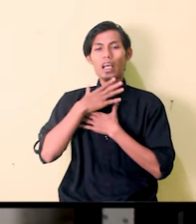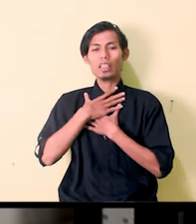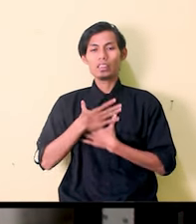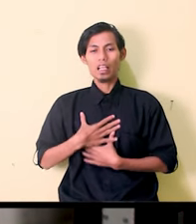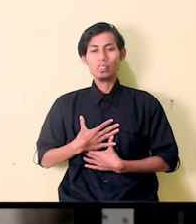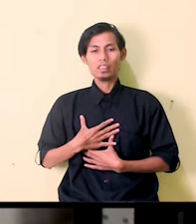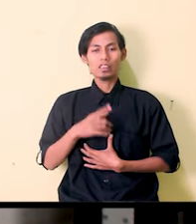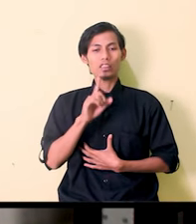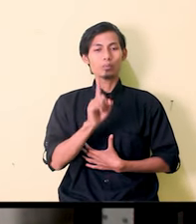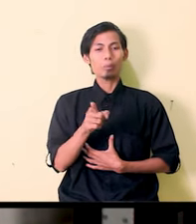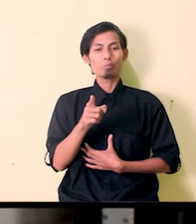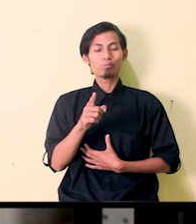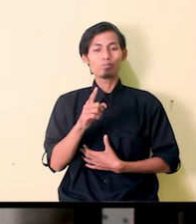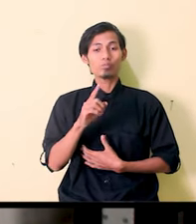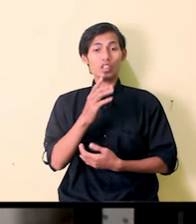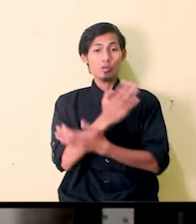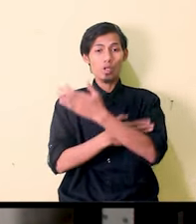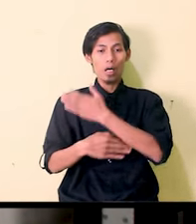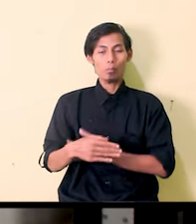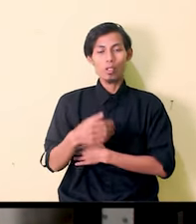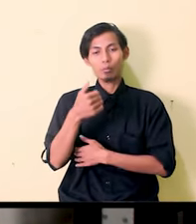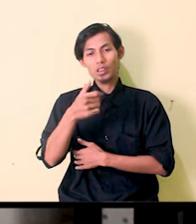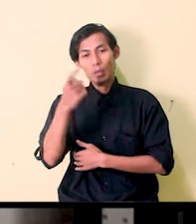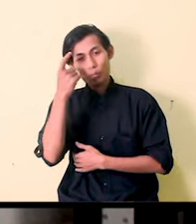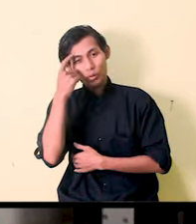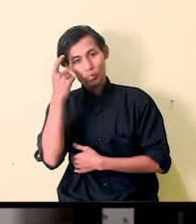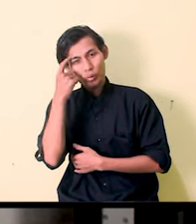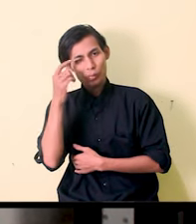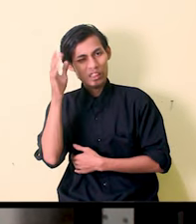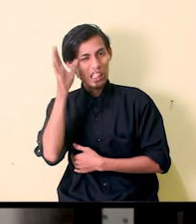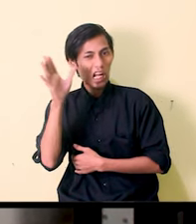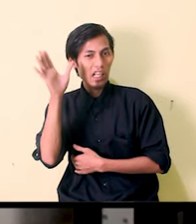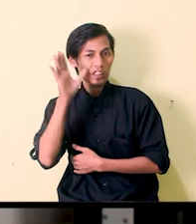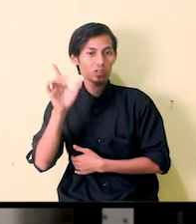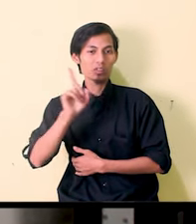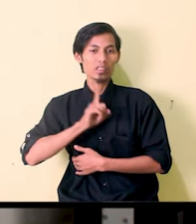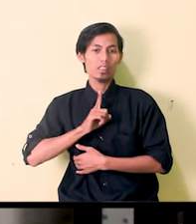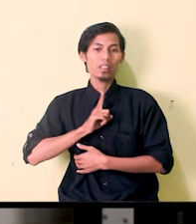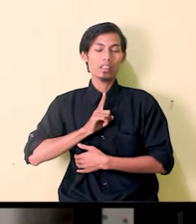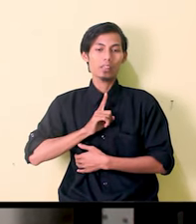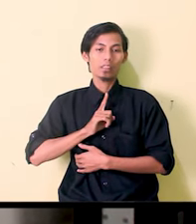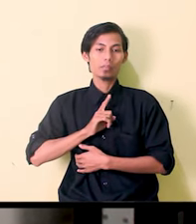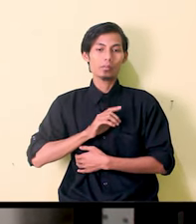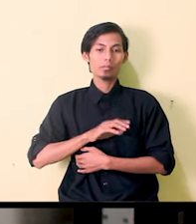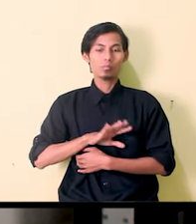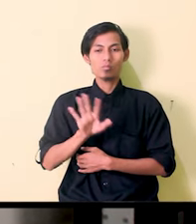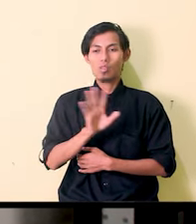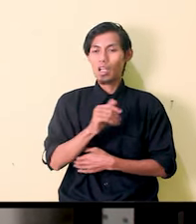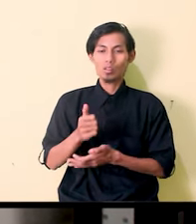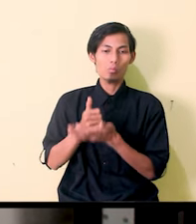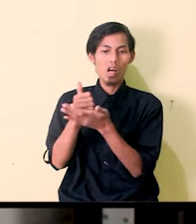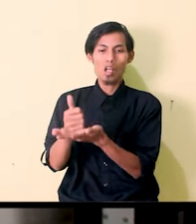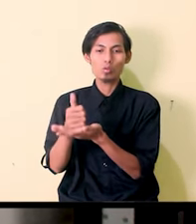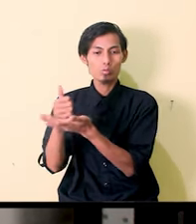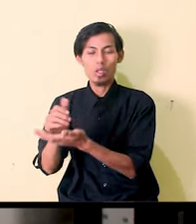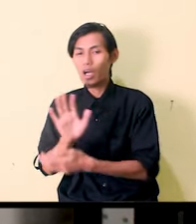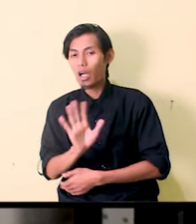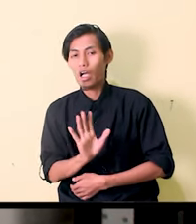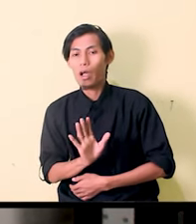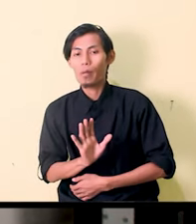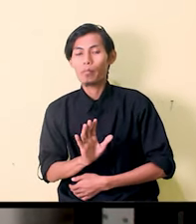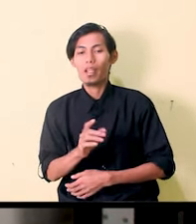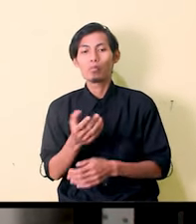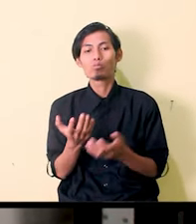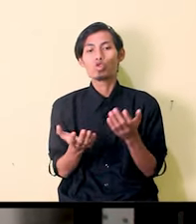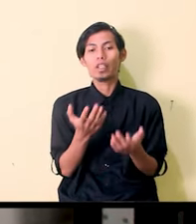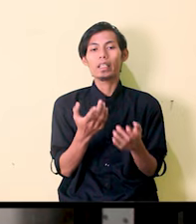bantuan oleh siapapun mungkin dari awal eh pemikiran warga masyarakat desa termasuk mindset teman-teman